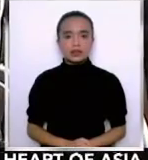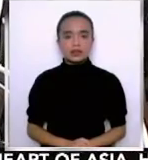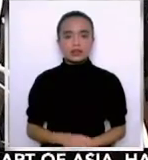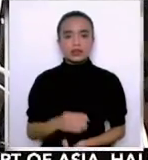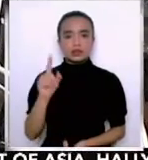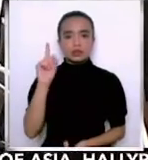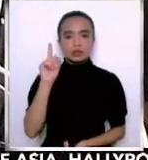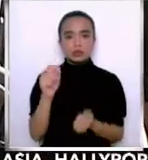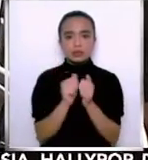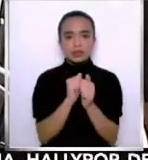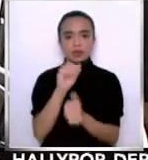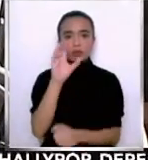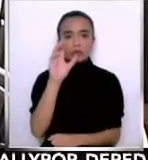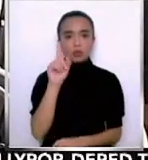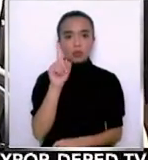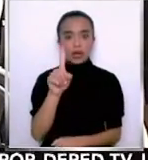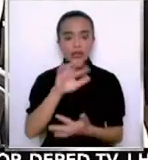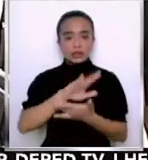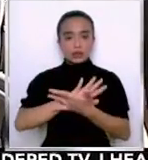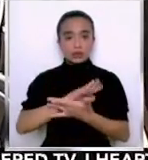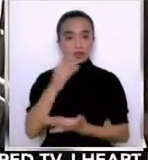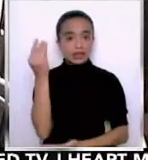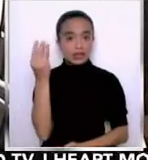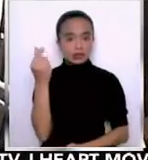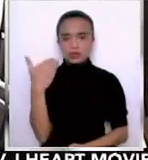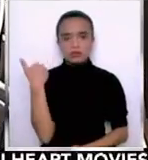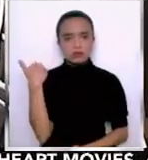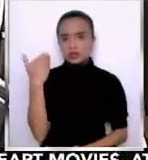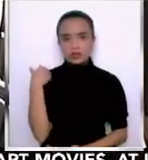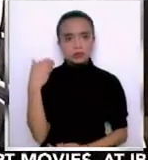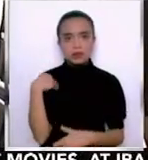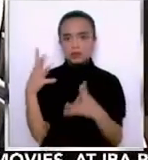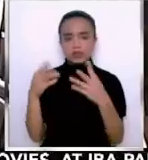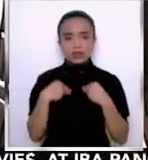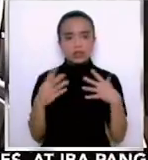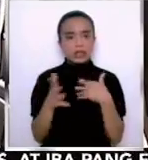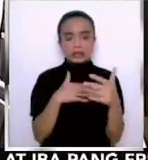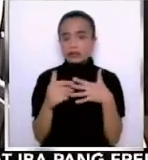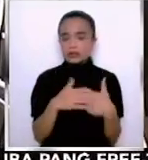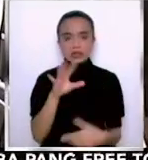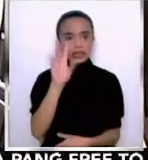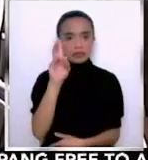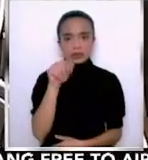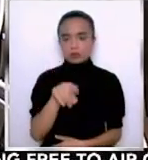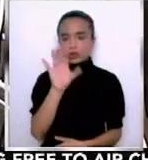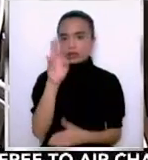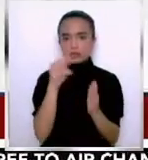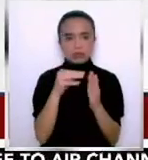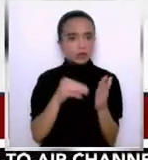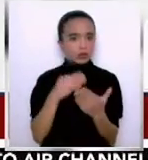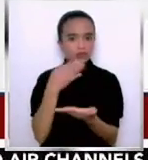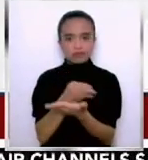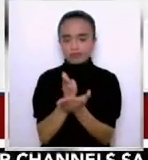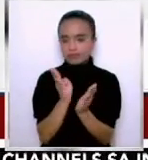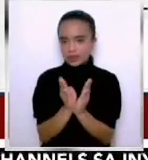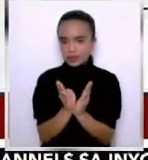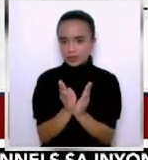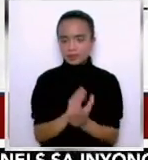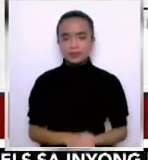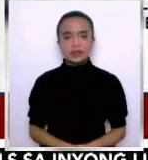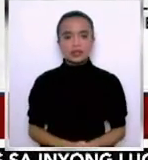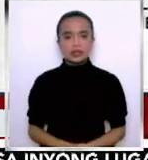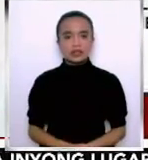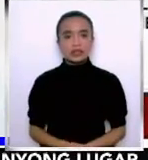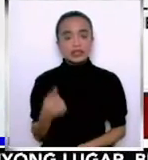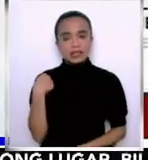OCA ng ilang healthcare worker kahit na ilabas na ang 7.9 billion pesos na pondo para rito. Sabi nila may mga